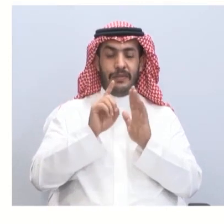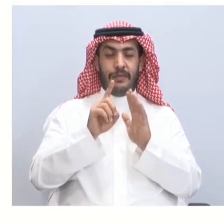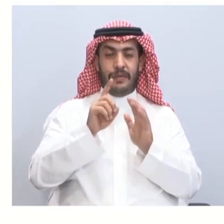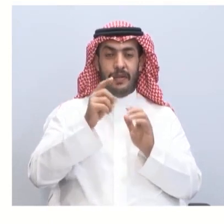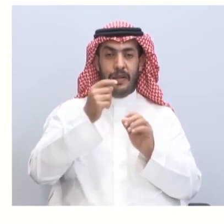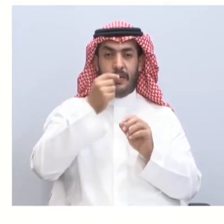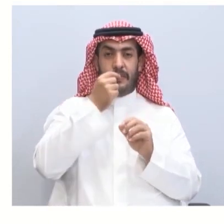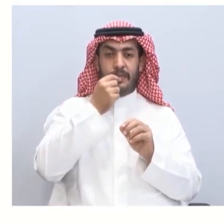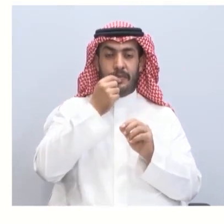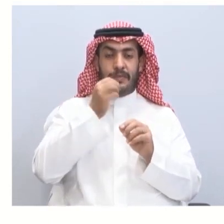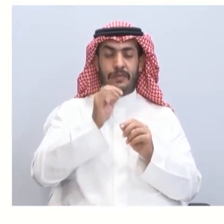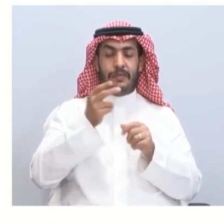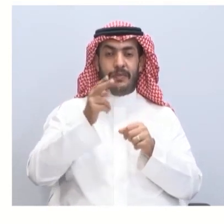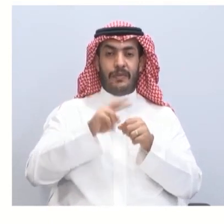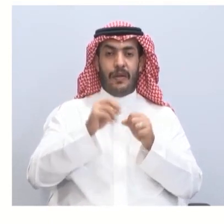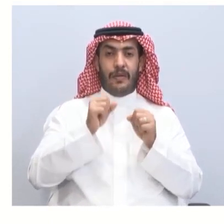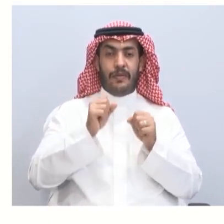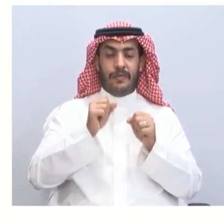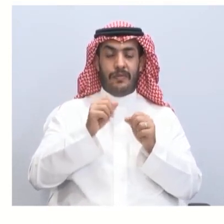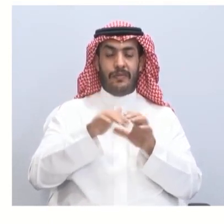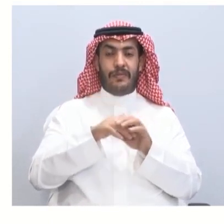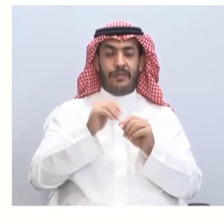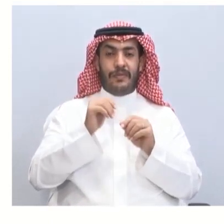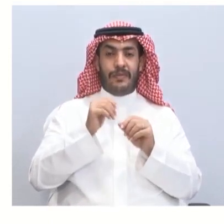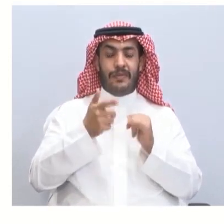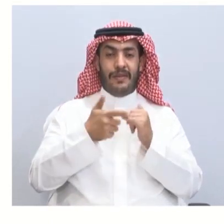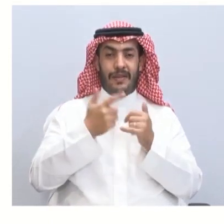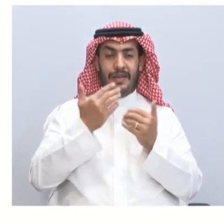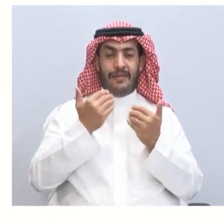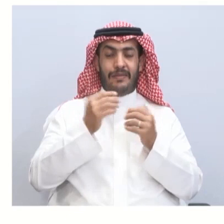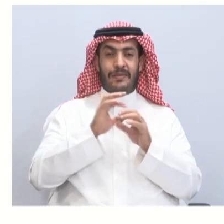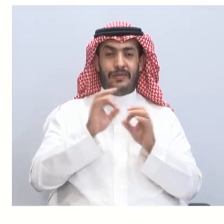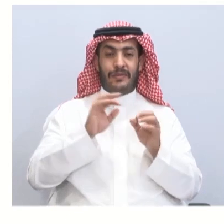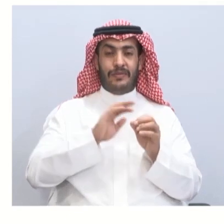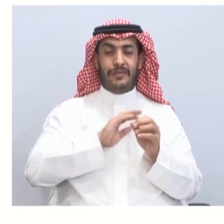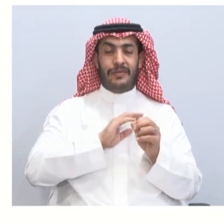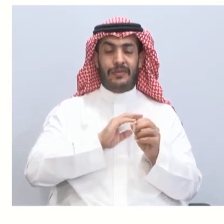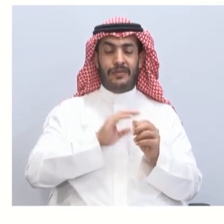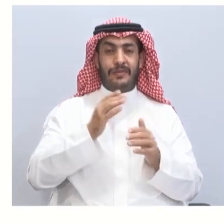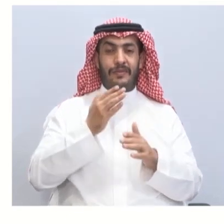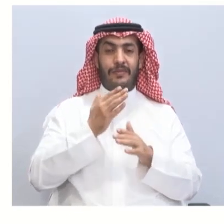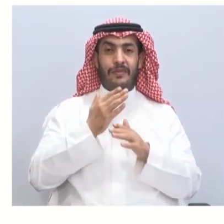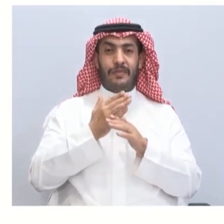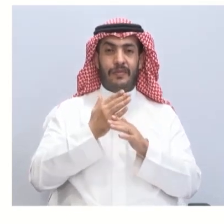عبد الرحمن ان يستعيد قوته فخرج او بادر بتجهيز جيش